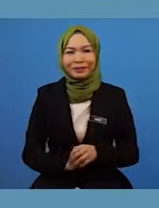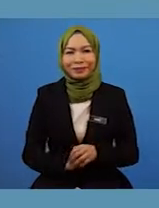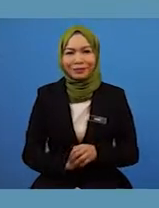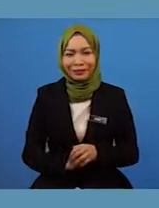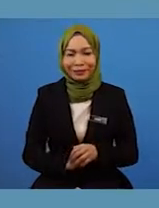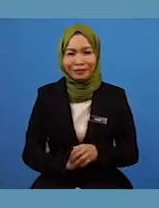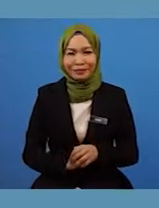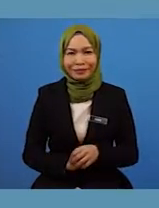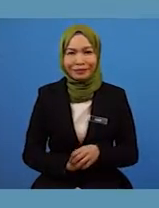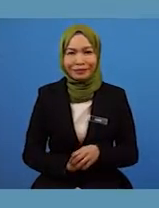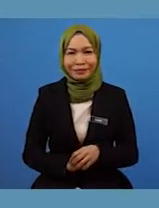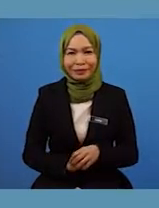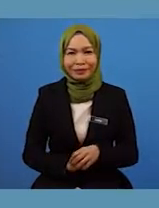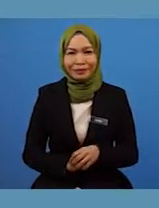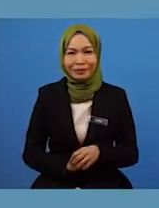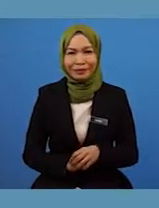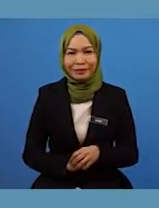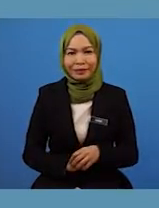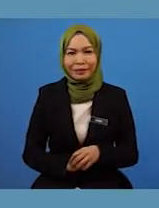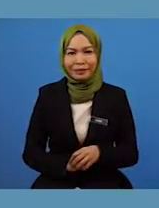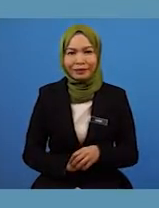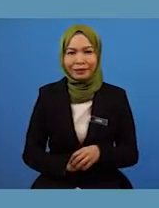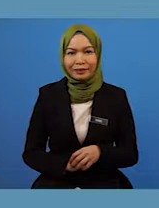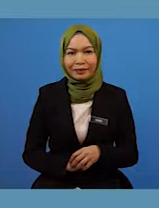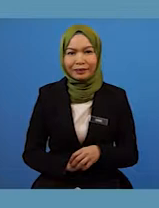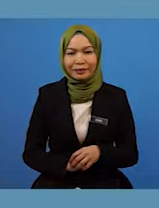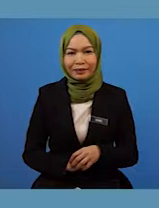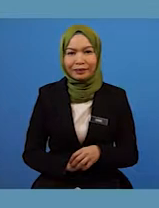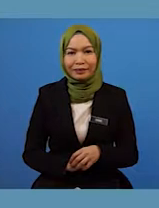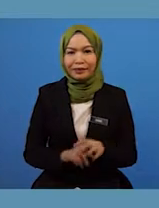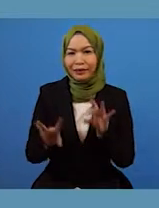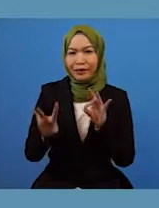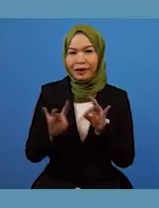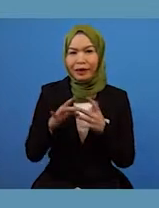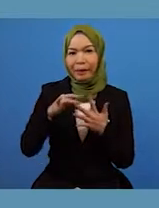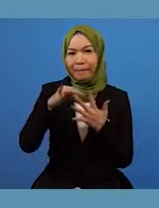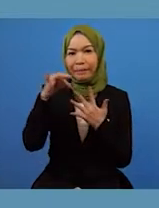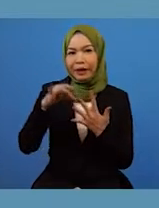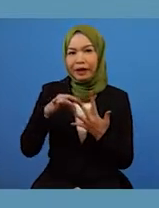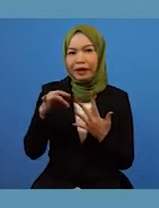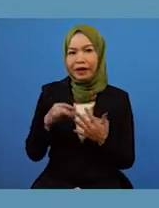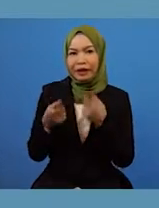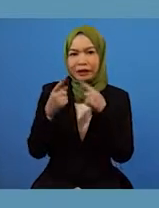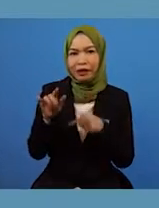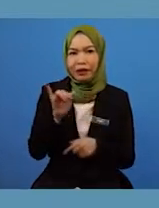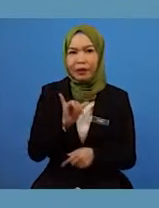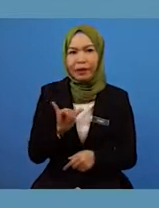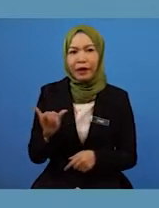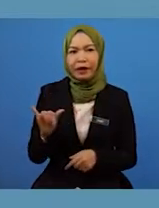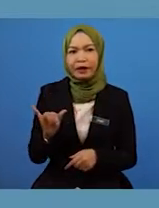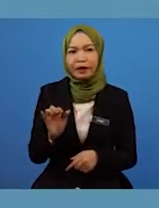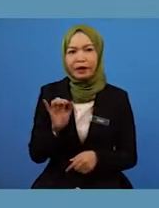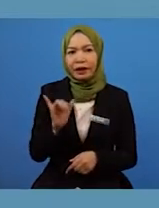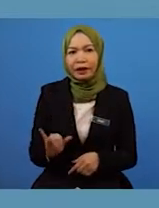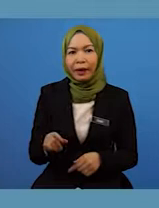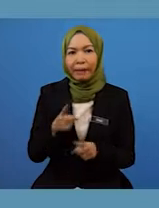180 gram per mol. Antara jawapannya A, 22 kilojoule per